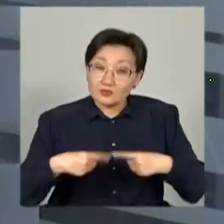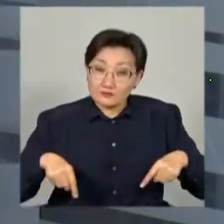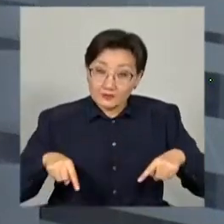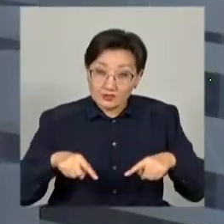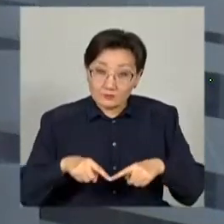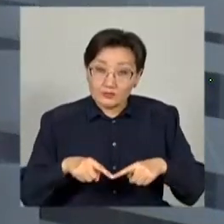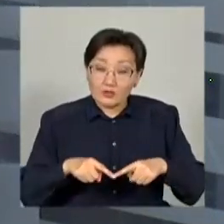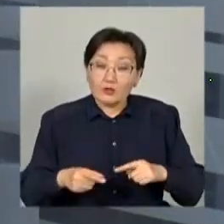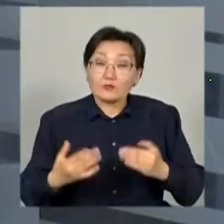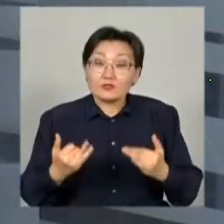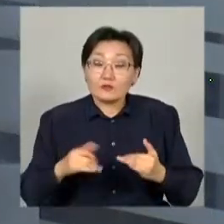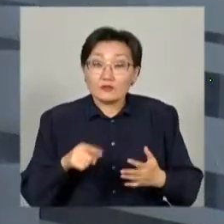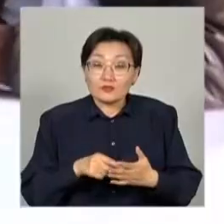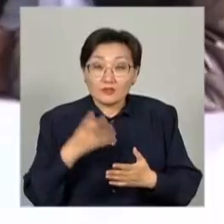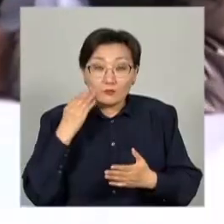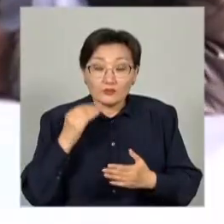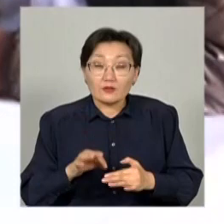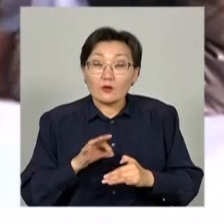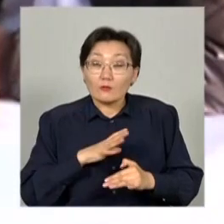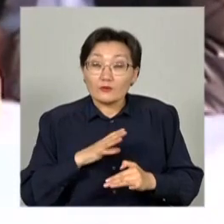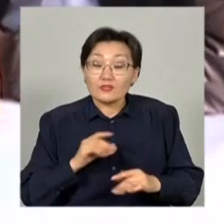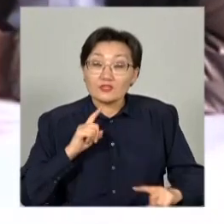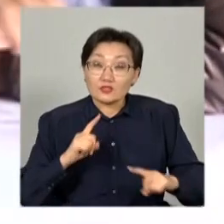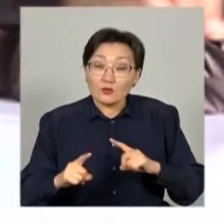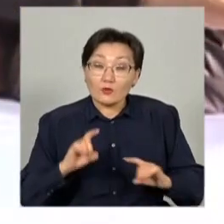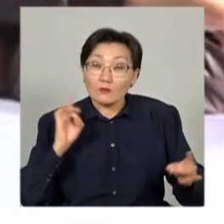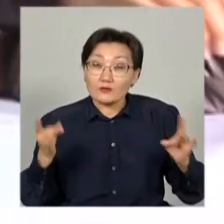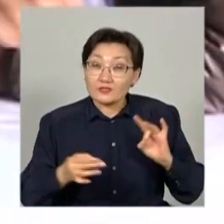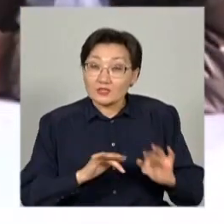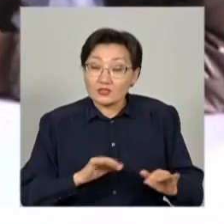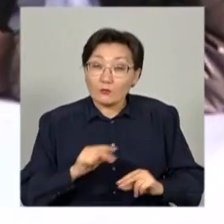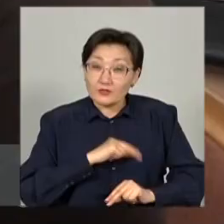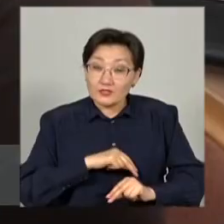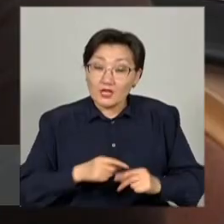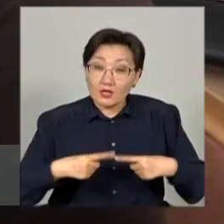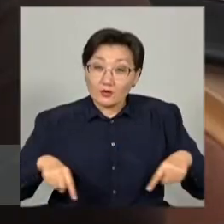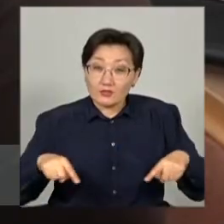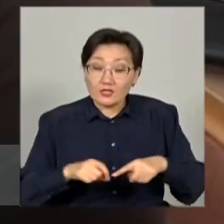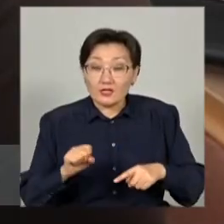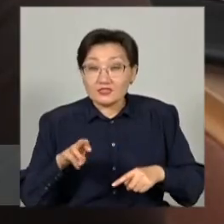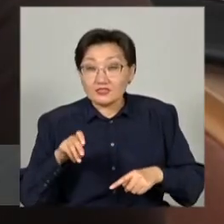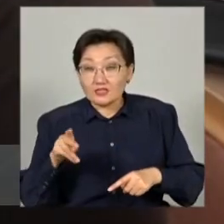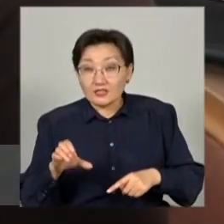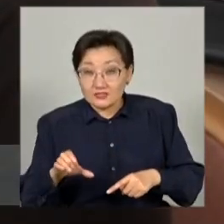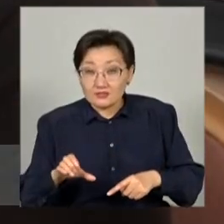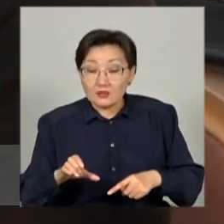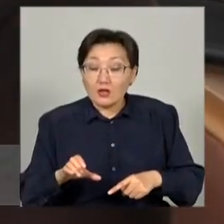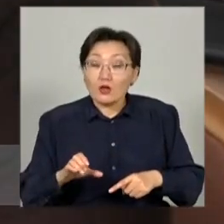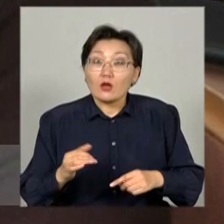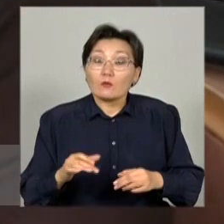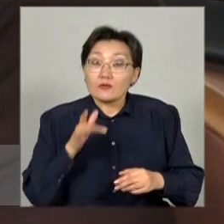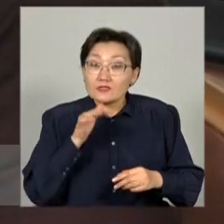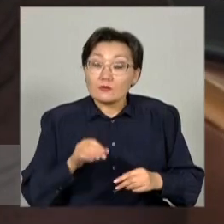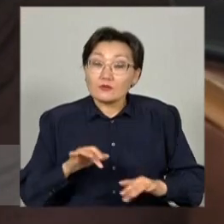пирамиды. Сегодня в Алматы состоялось очередное слушание по громкому делу о деятельности компании «Астекс» и «Мудараба Кэпитал». Во